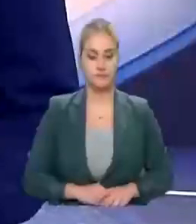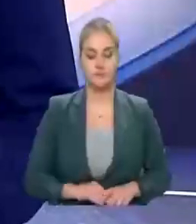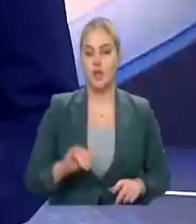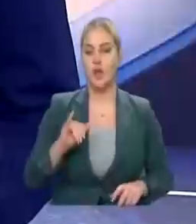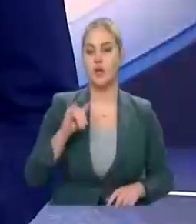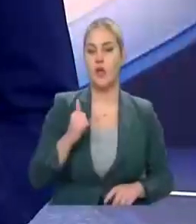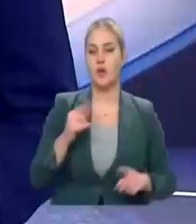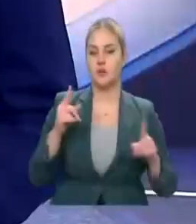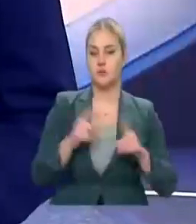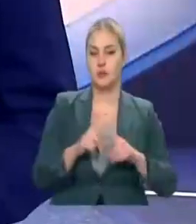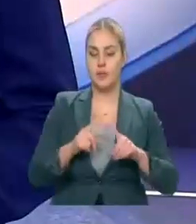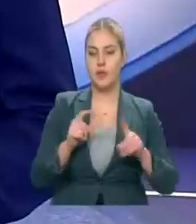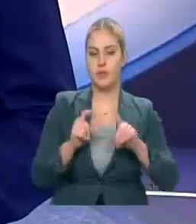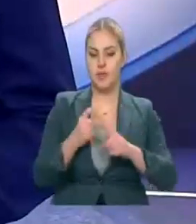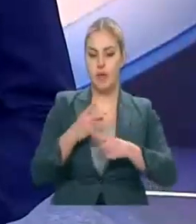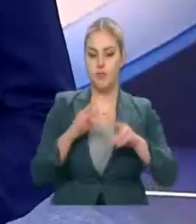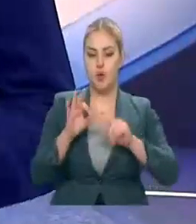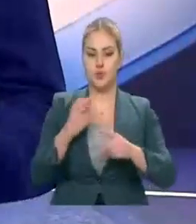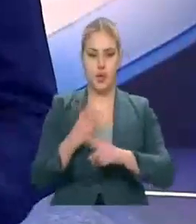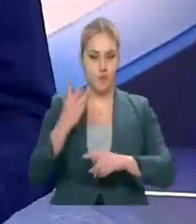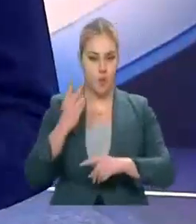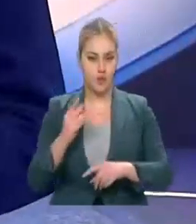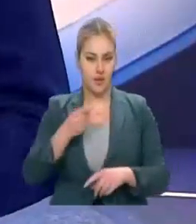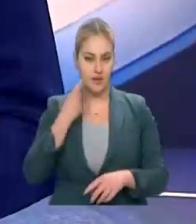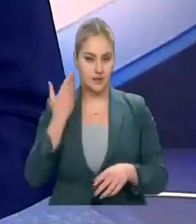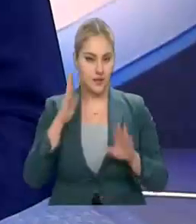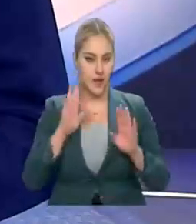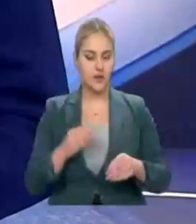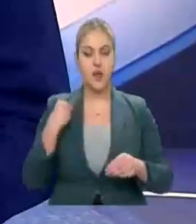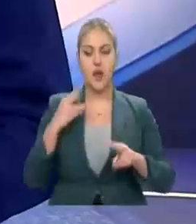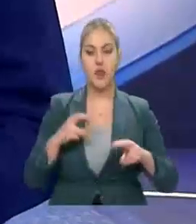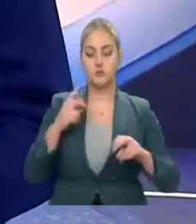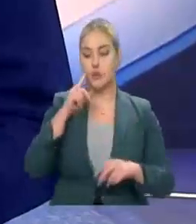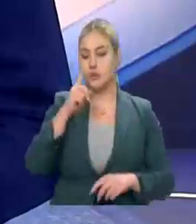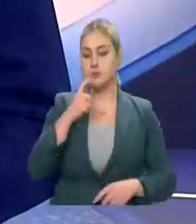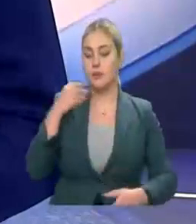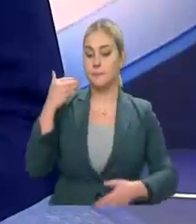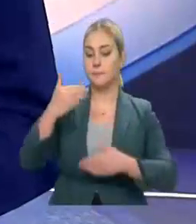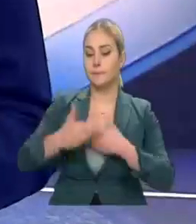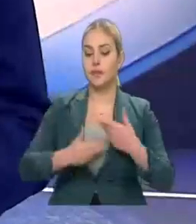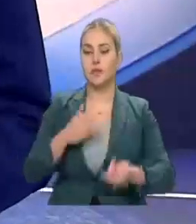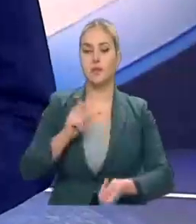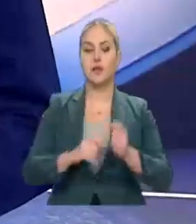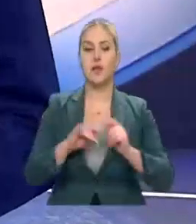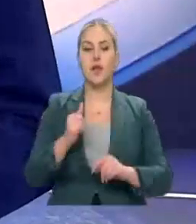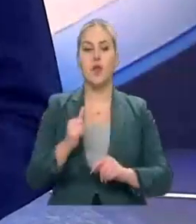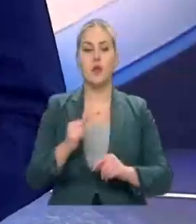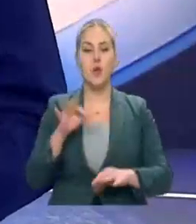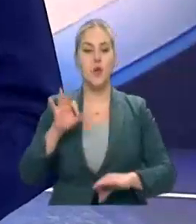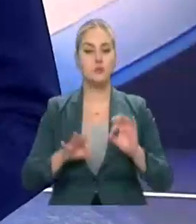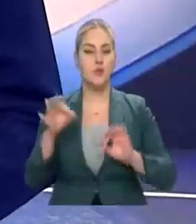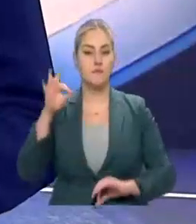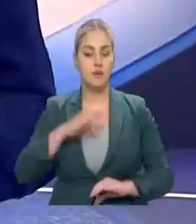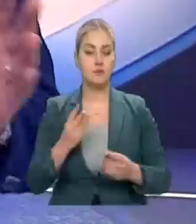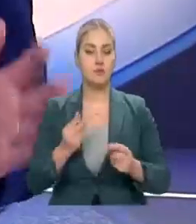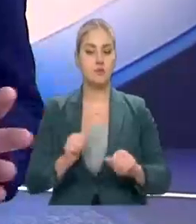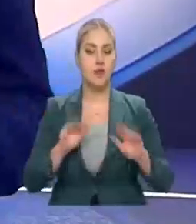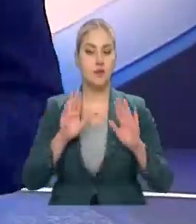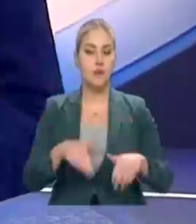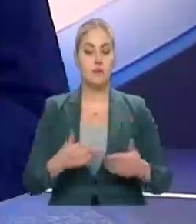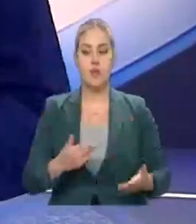kalori saymak artık demode mi oldu yeni bir araştırmaya göre yüzyıllardan bu yana kullanılan kalori ölçümünün faydadan çok